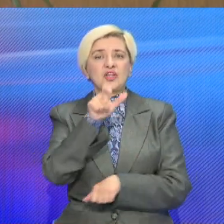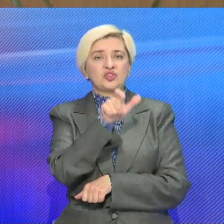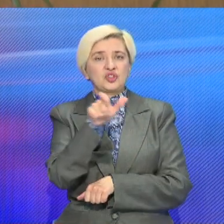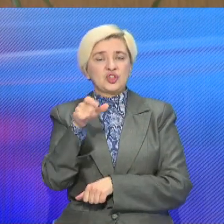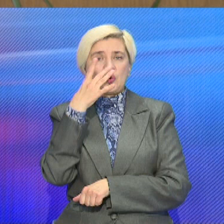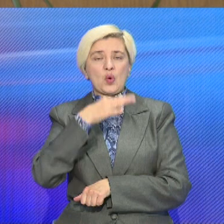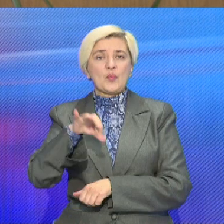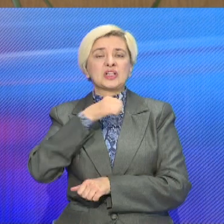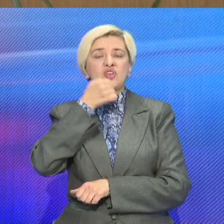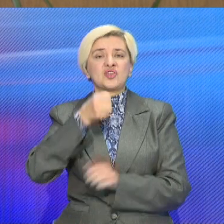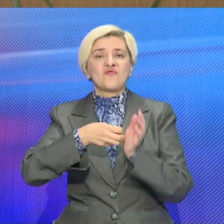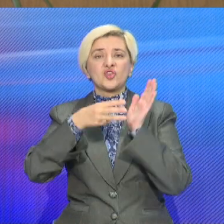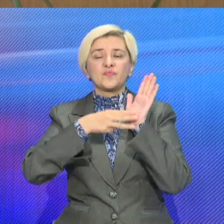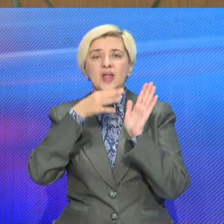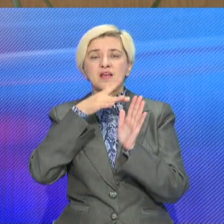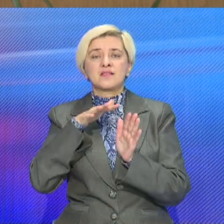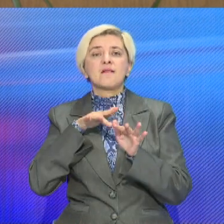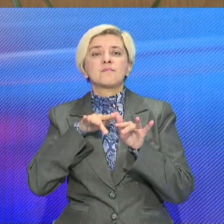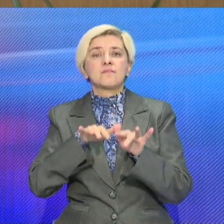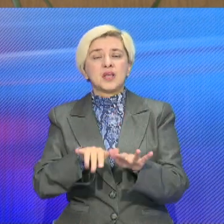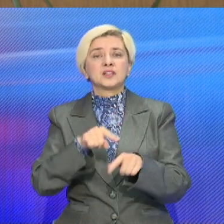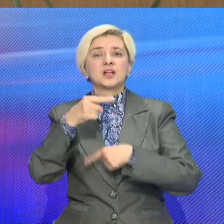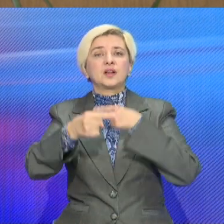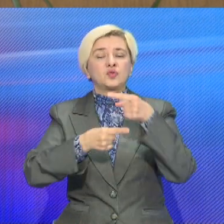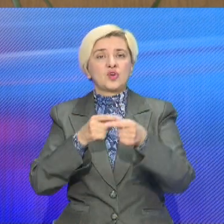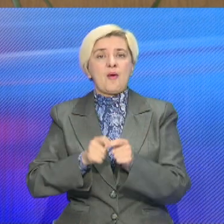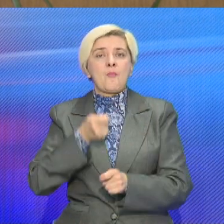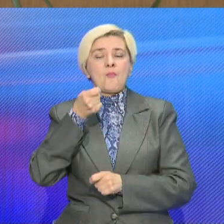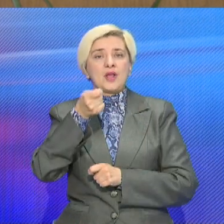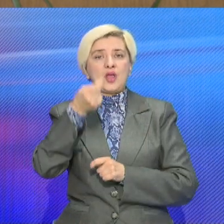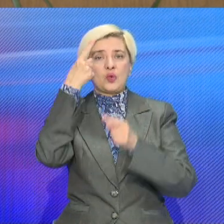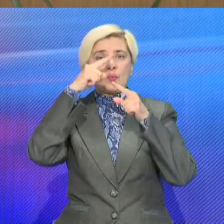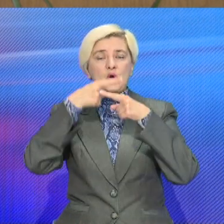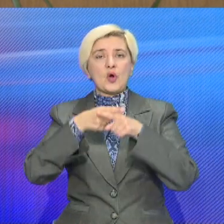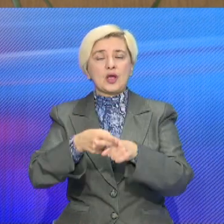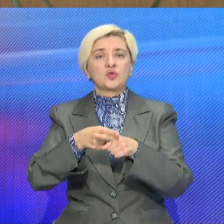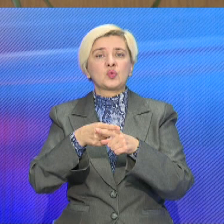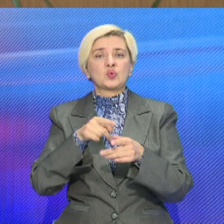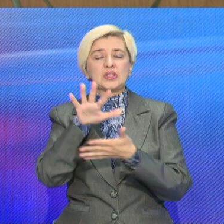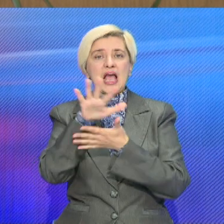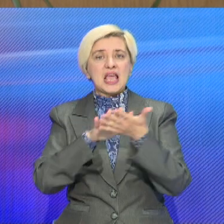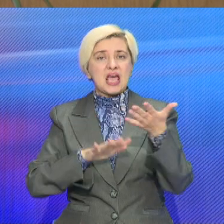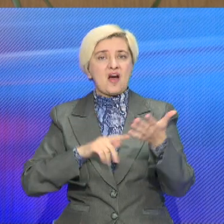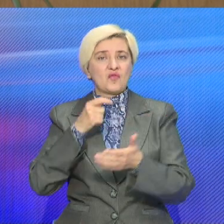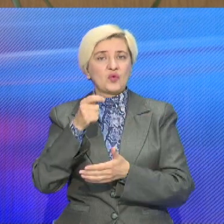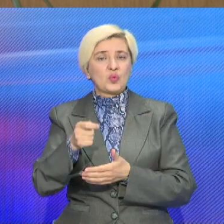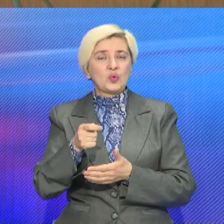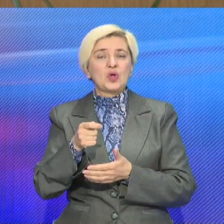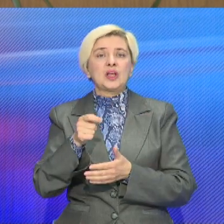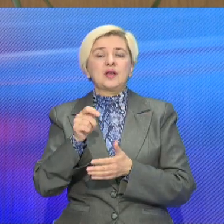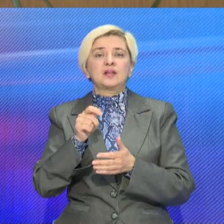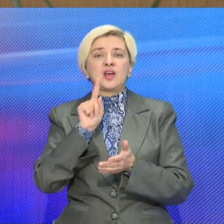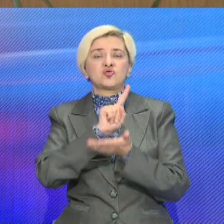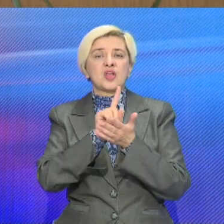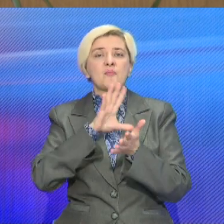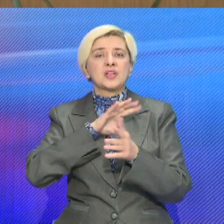лет. Механизм последующий, как бы сразу подают проектную заявку. Заявка должна быть оформлена в виде